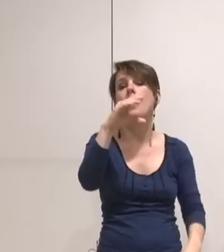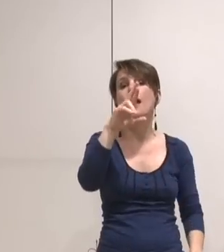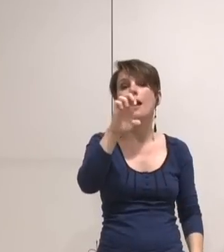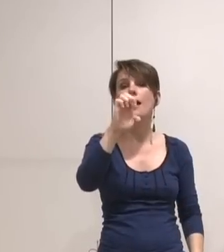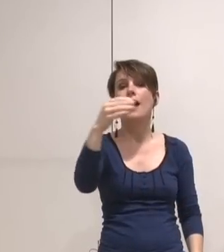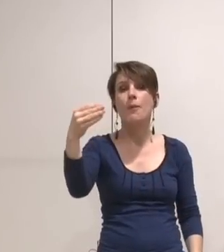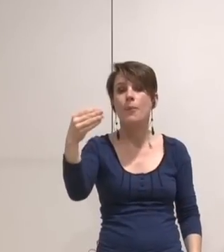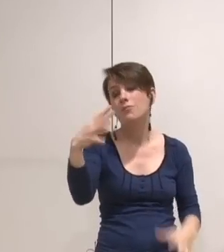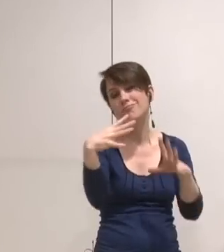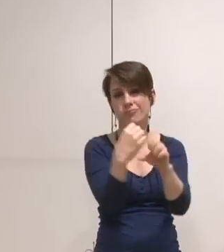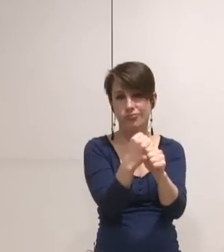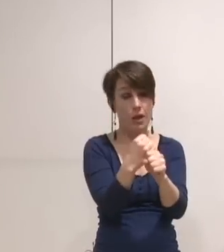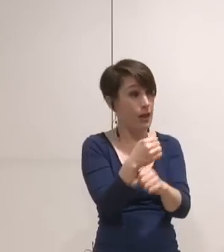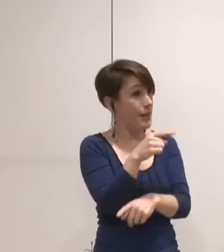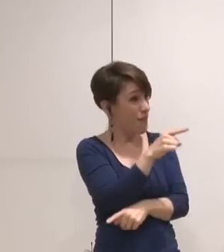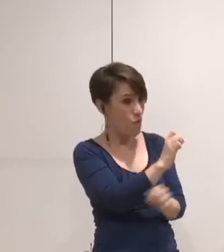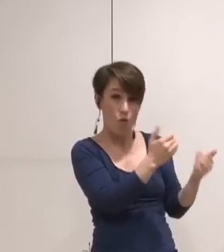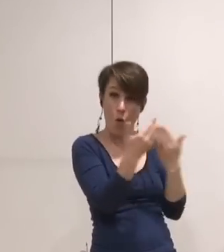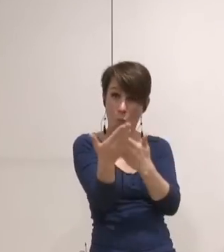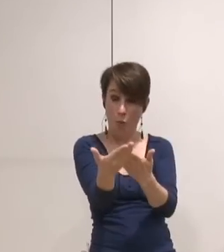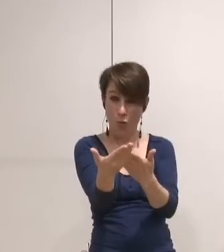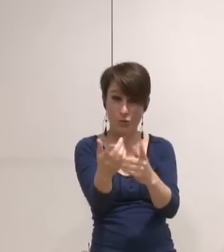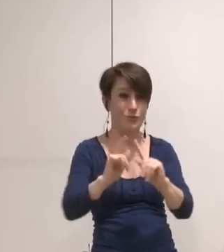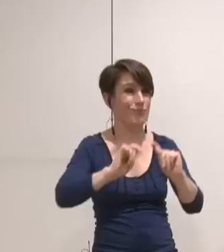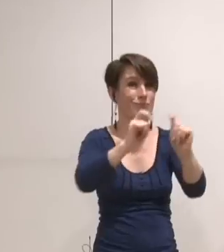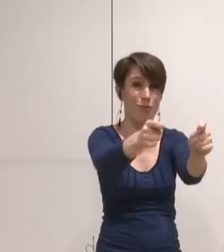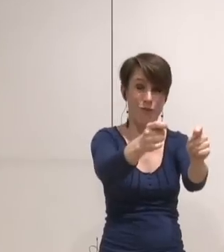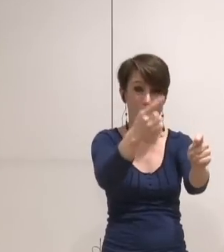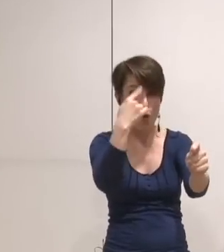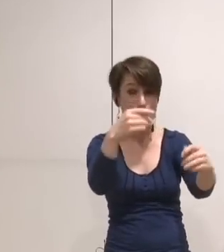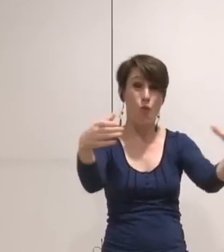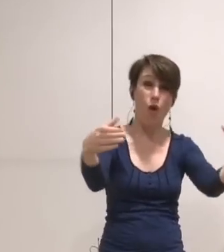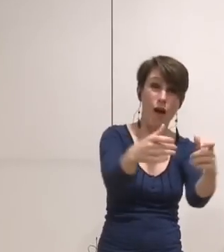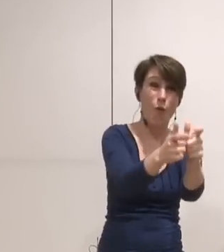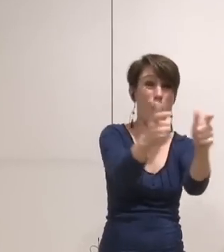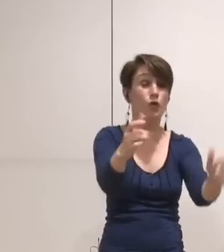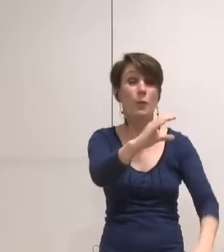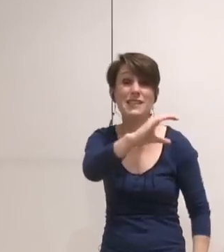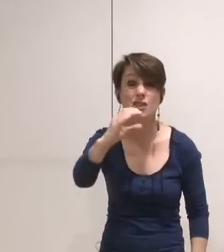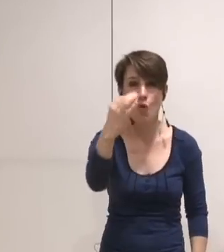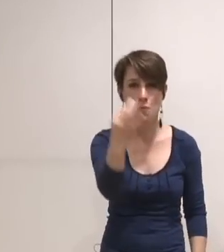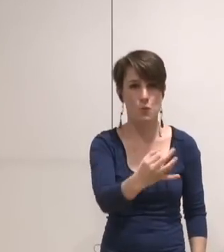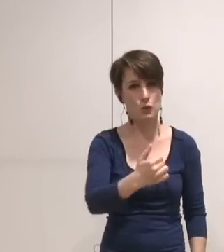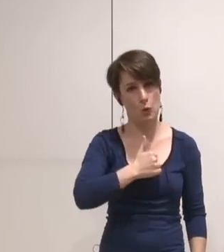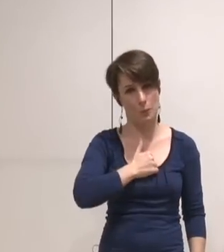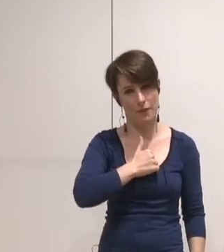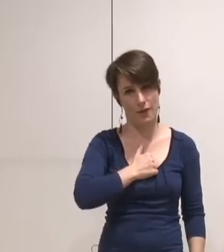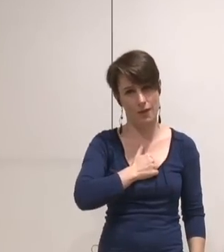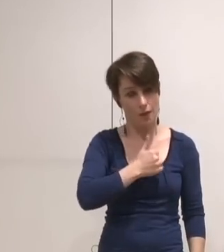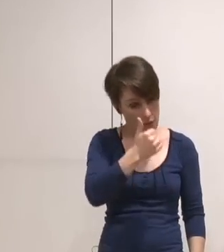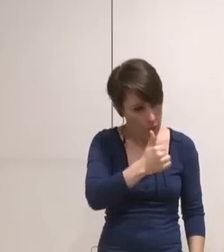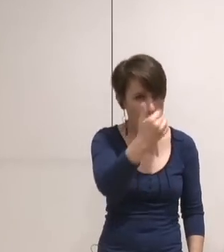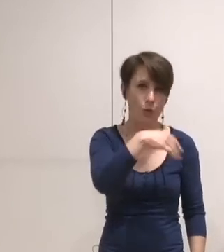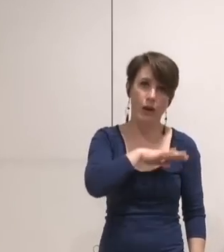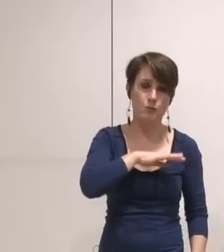vous proposez de l'attribuer à un groupement 100 % privé qui aura la charge de la conception de la